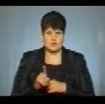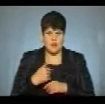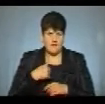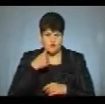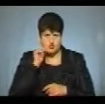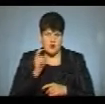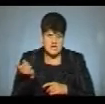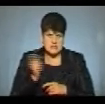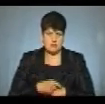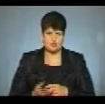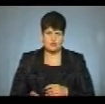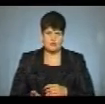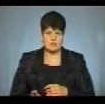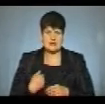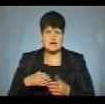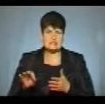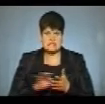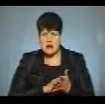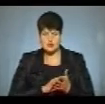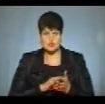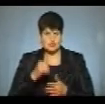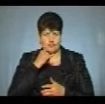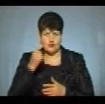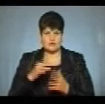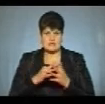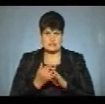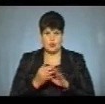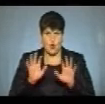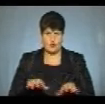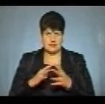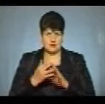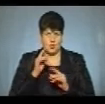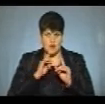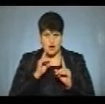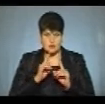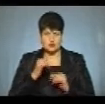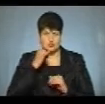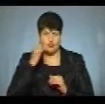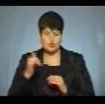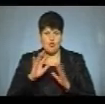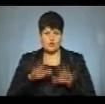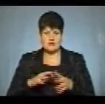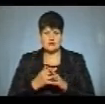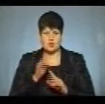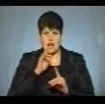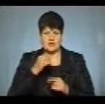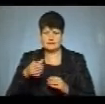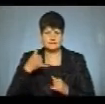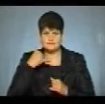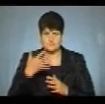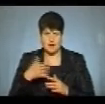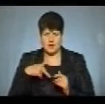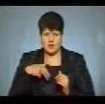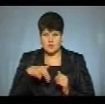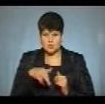вчора замкнув, я зразу набираю до голови сільської ради. Дзвоню до голови сільської ради, він не відповідає, але йду я сюди